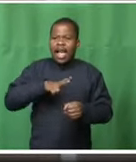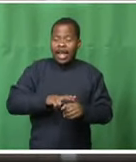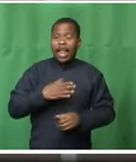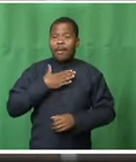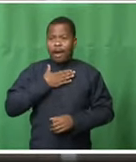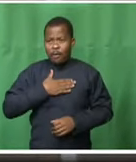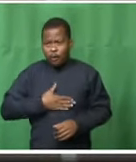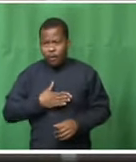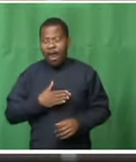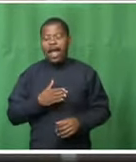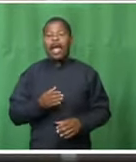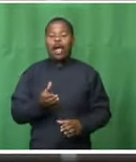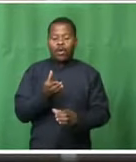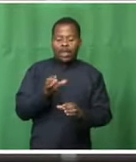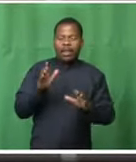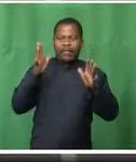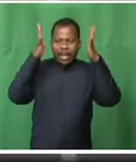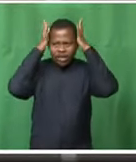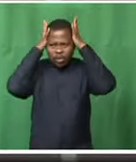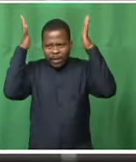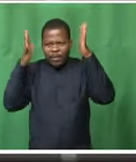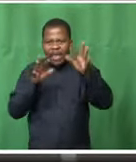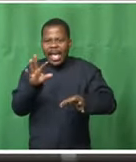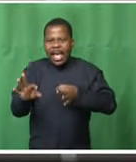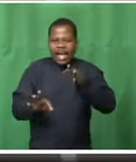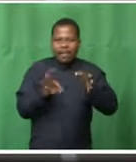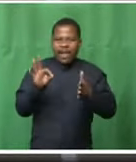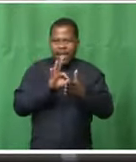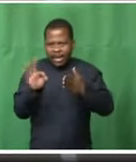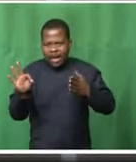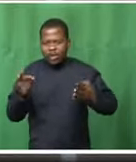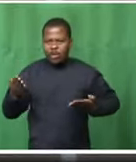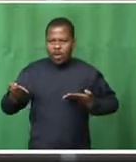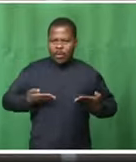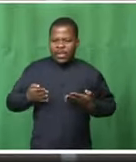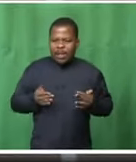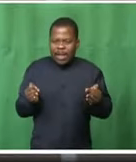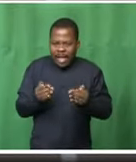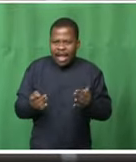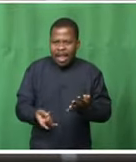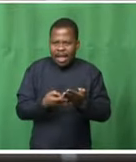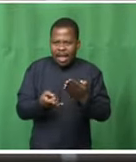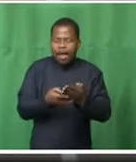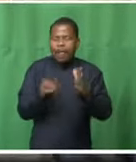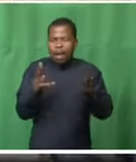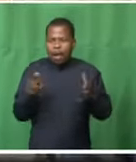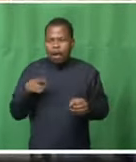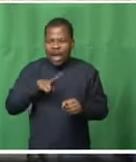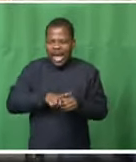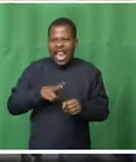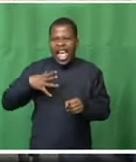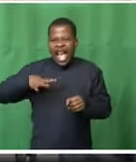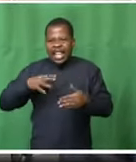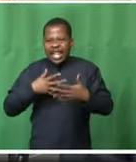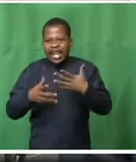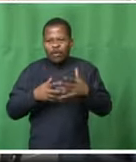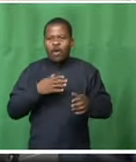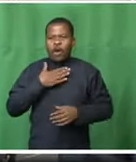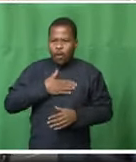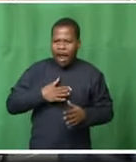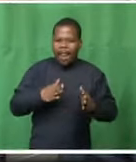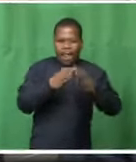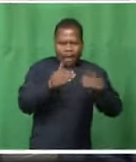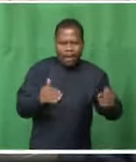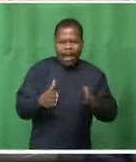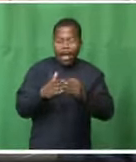Swatini bachaze ukuthi kwendekani Swatini ngabo somabhizinisi labancane yini lekufuna yendeke sakuveta